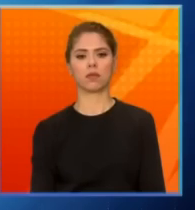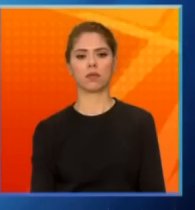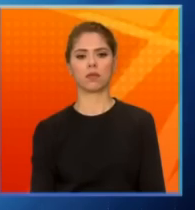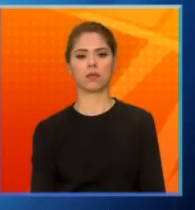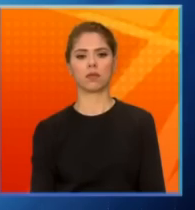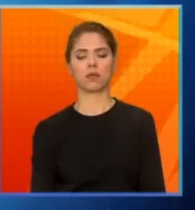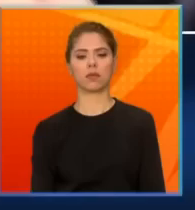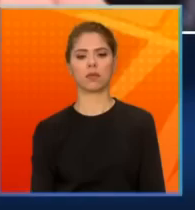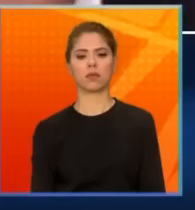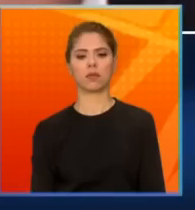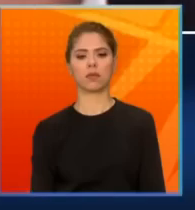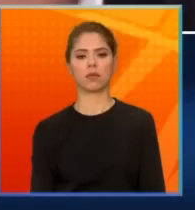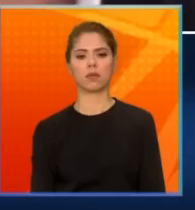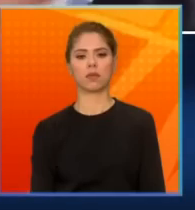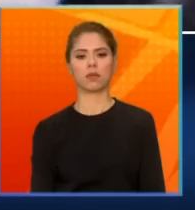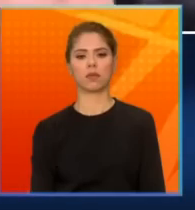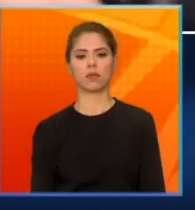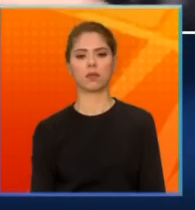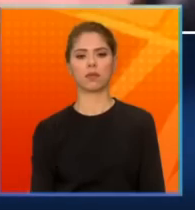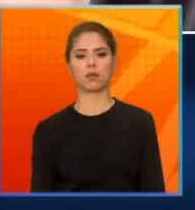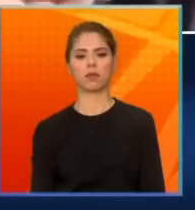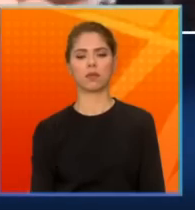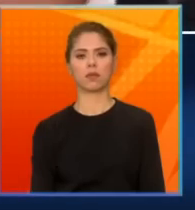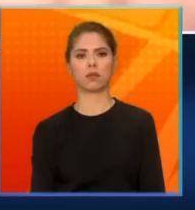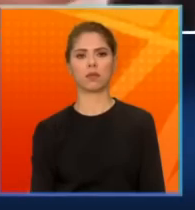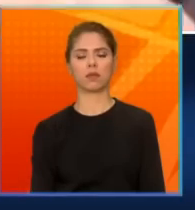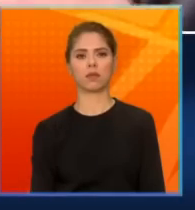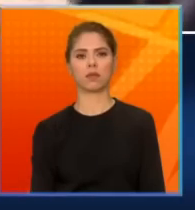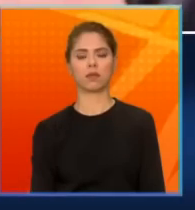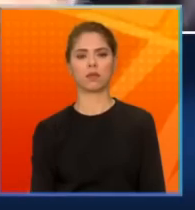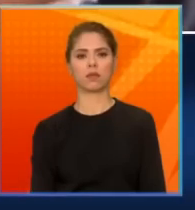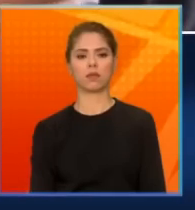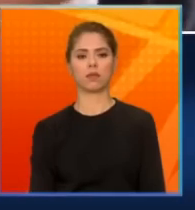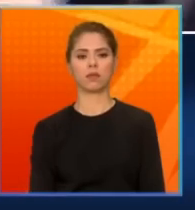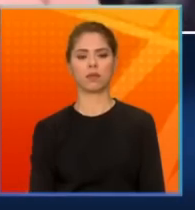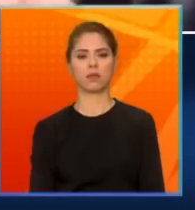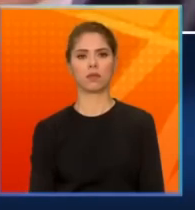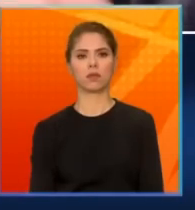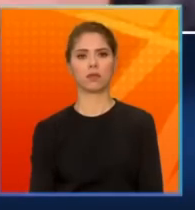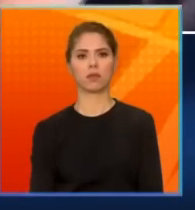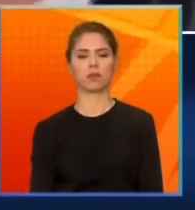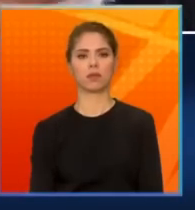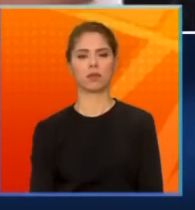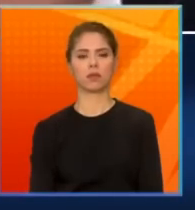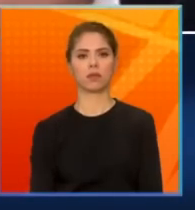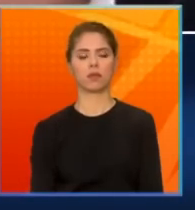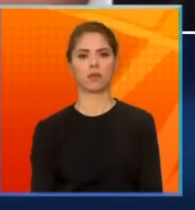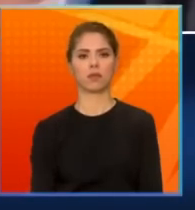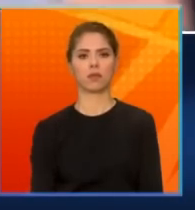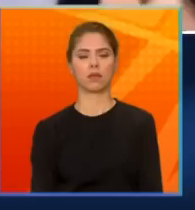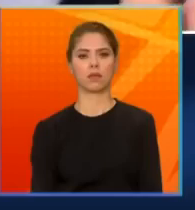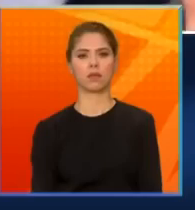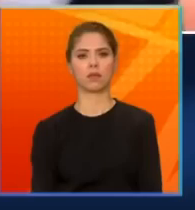a cosa servono? Me lo fate capire? Come andrà tutto bene se tantissime persone mi chiamano per andare a fare la